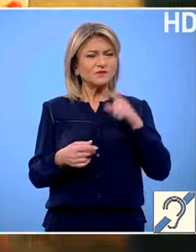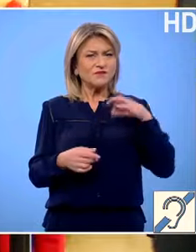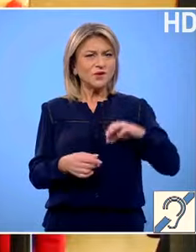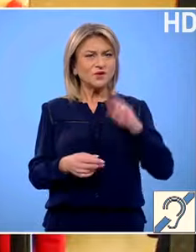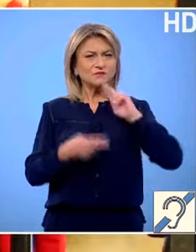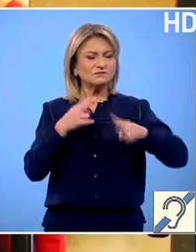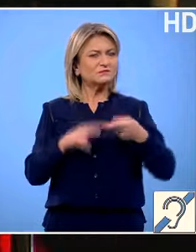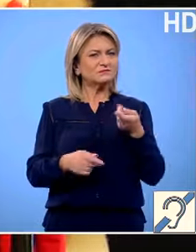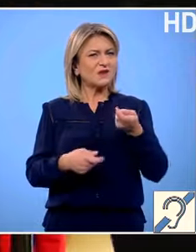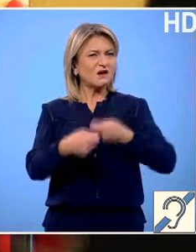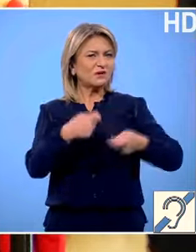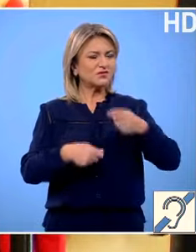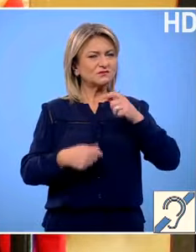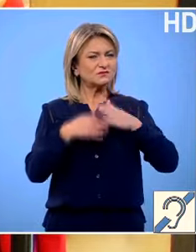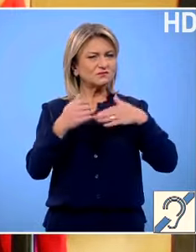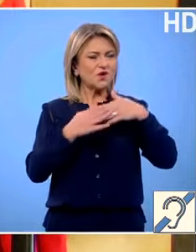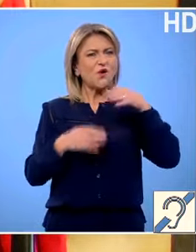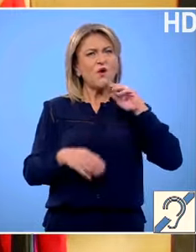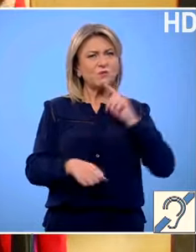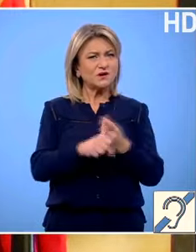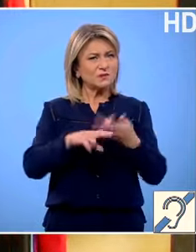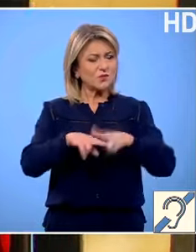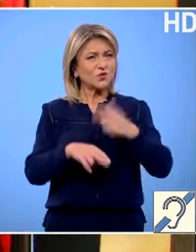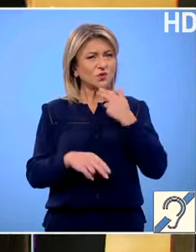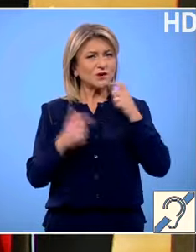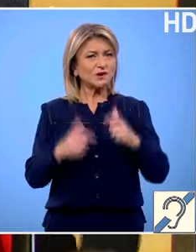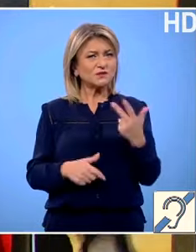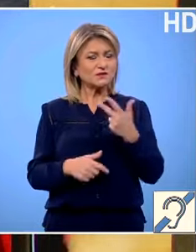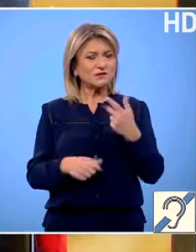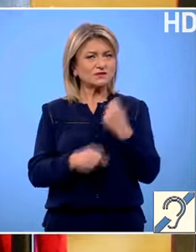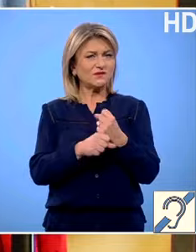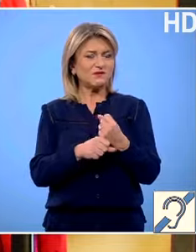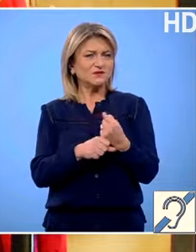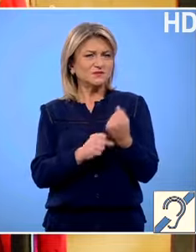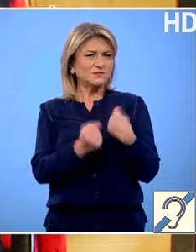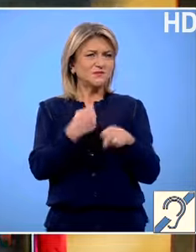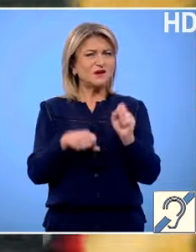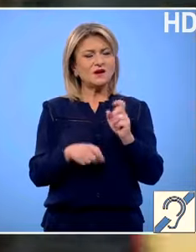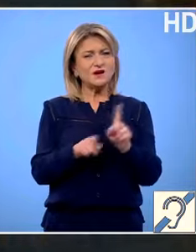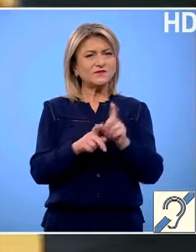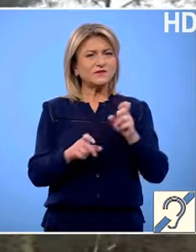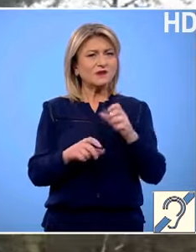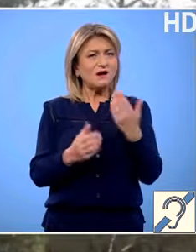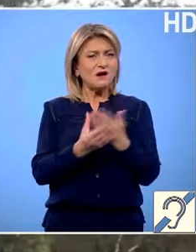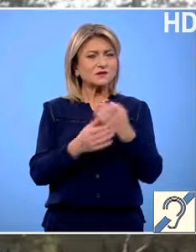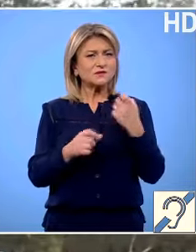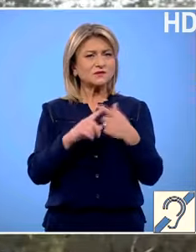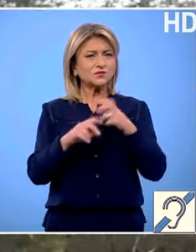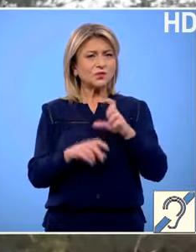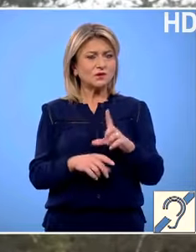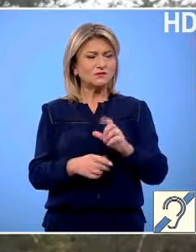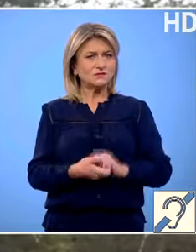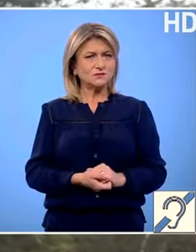din domeniul construcțiilor, ar fi obligat mai mulți copii de clasa a 3-a să mimeze acte sexuale. Nu putem vorbi despre niște